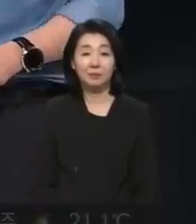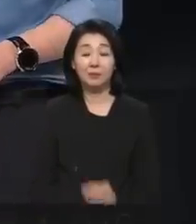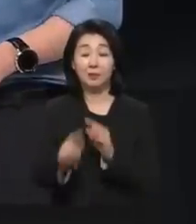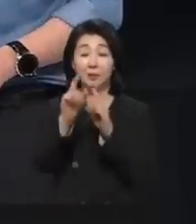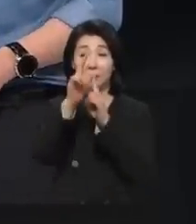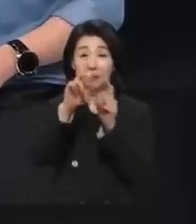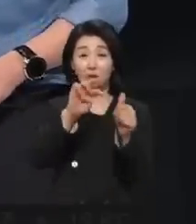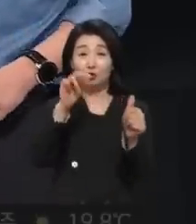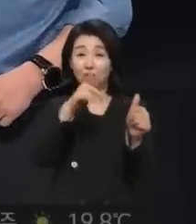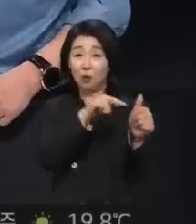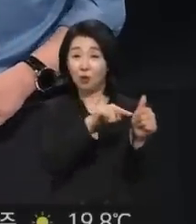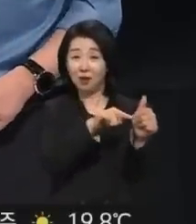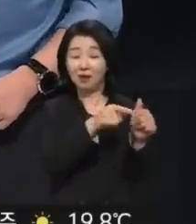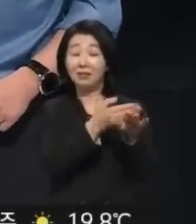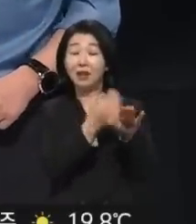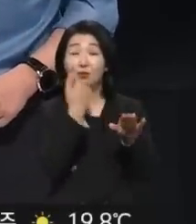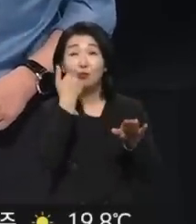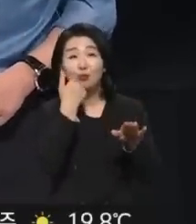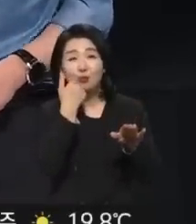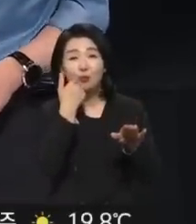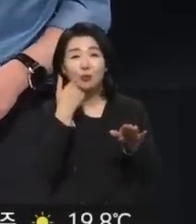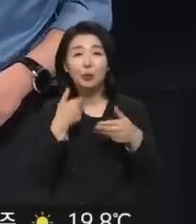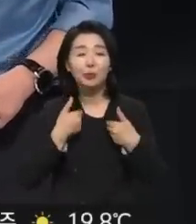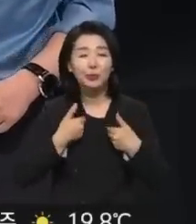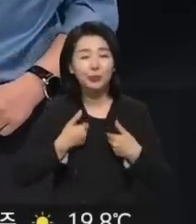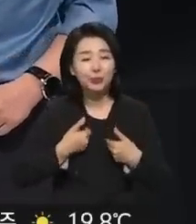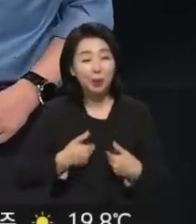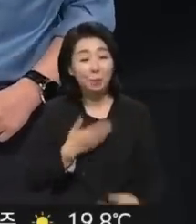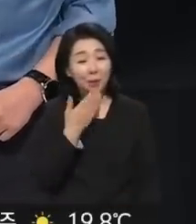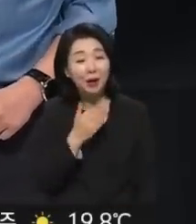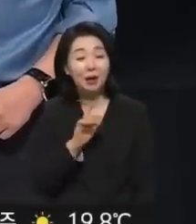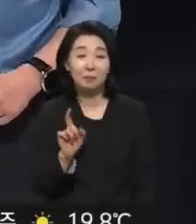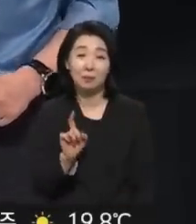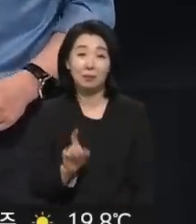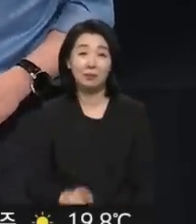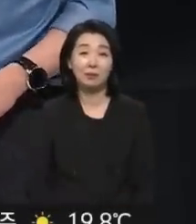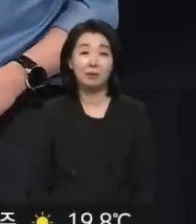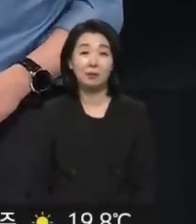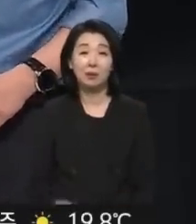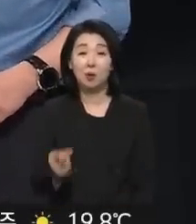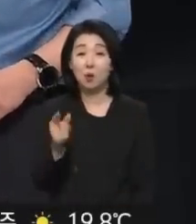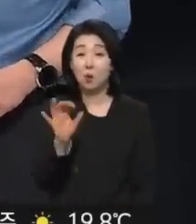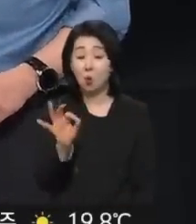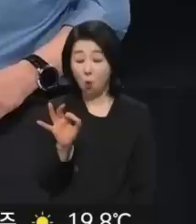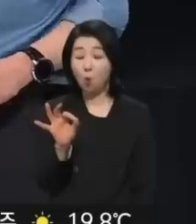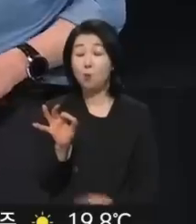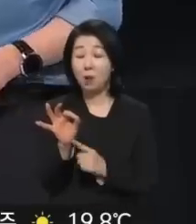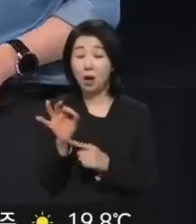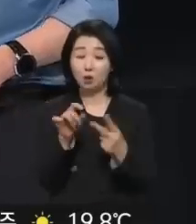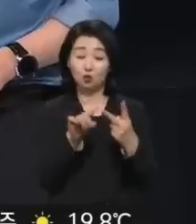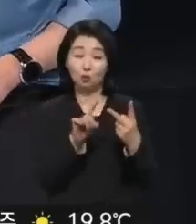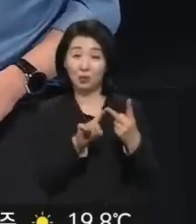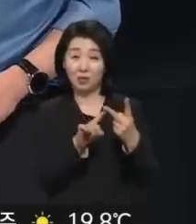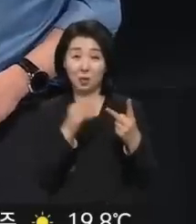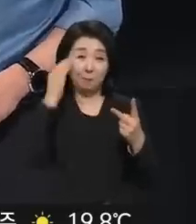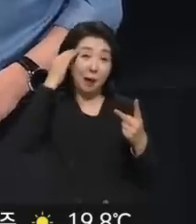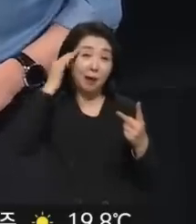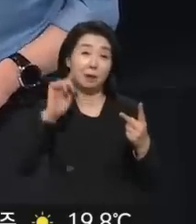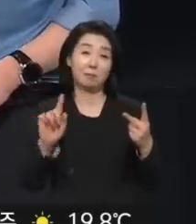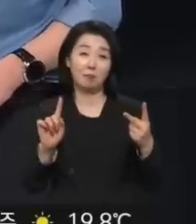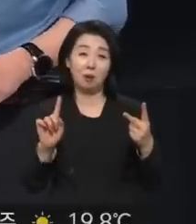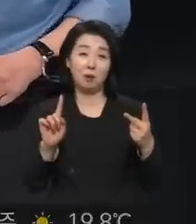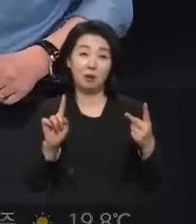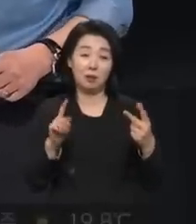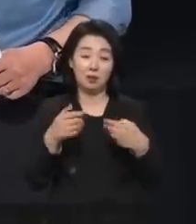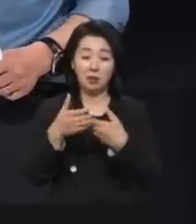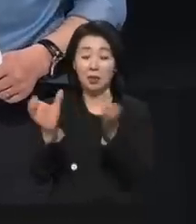이준석계의 다른 목소리, 과연 잠잠해질 수 있을까요? 홍 시장이 지적한 두 번째 총선 걸림돌,